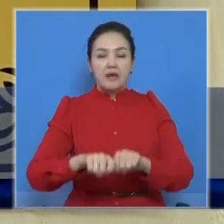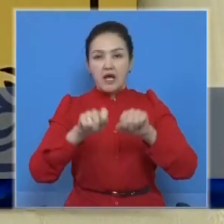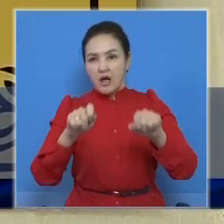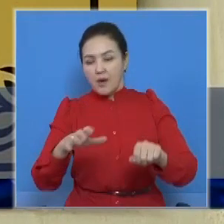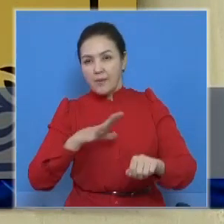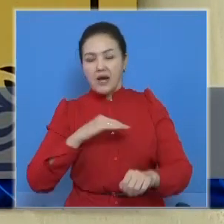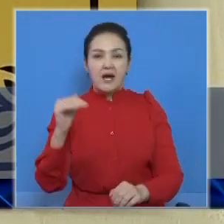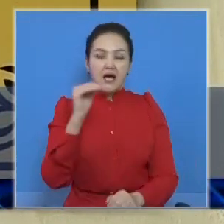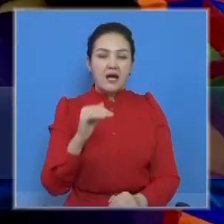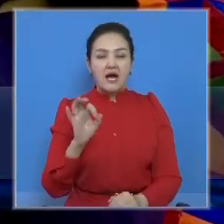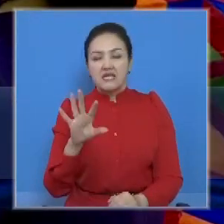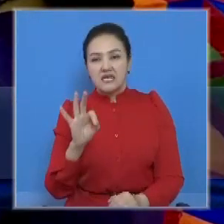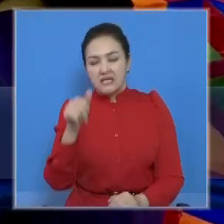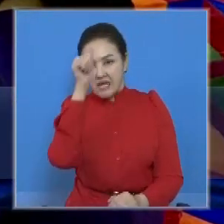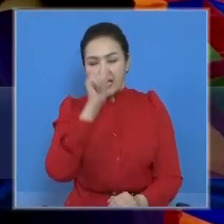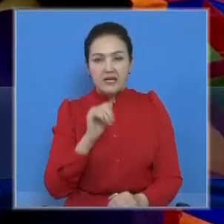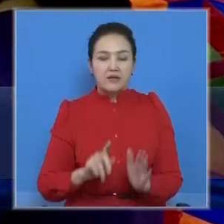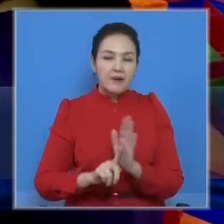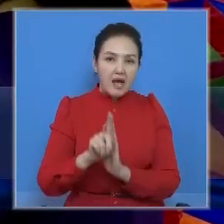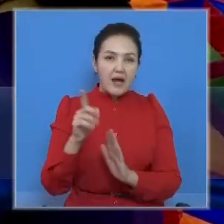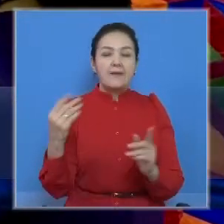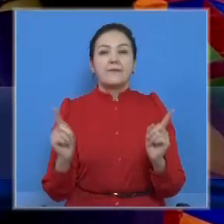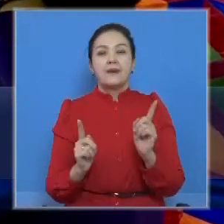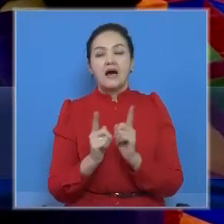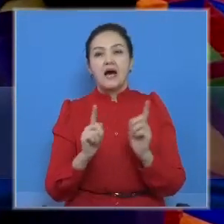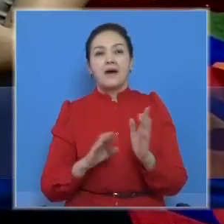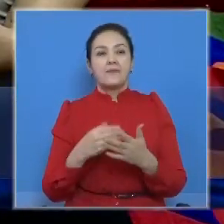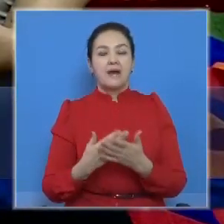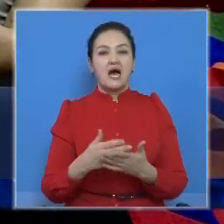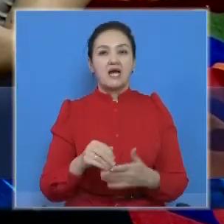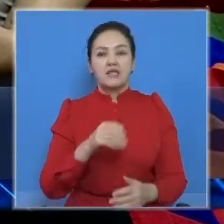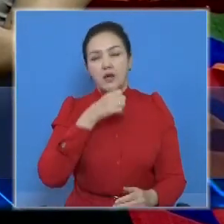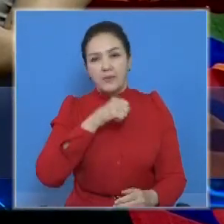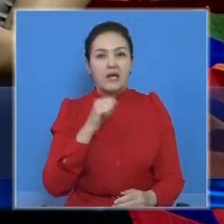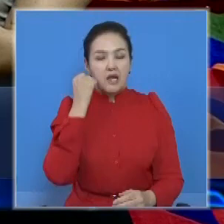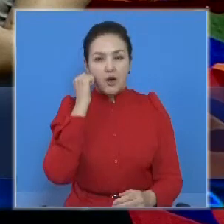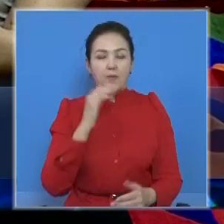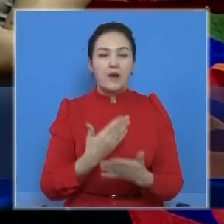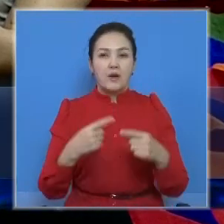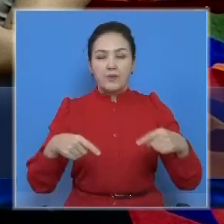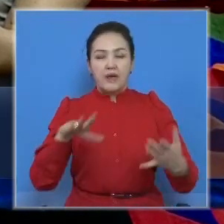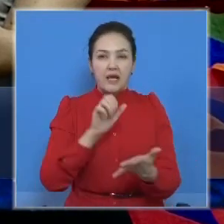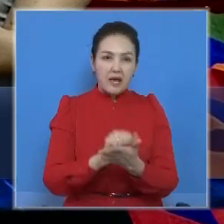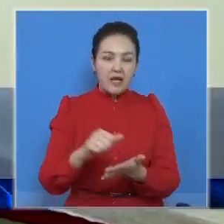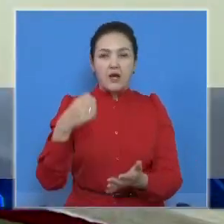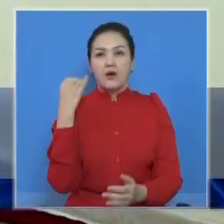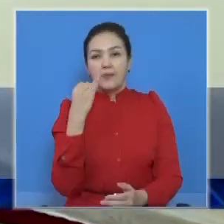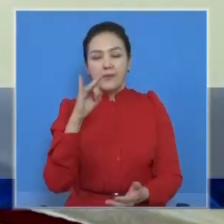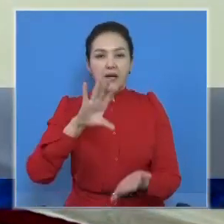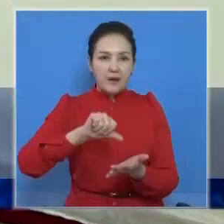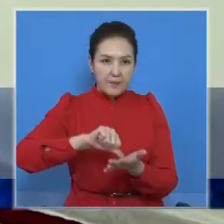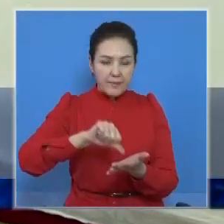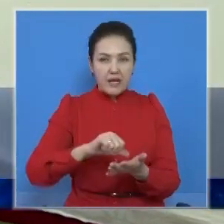да қазан айынан бері келушілерді қабылдап бастады. Осы уақыт аралығында ондаған ақсақал мен қариялар түрлі үйірмелерге қызығушылық